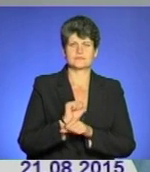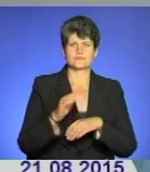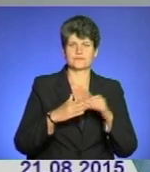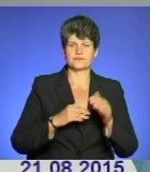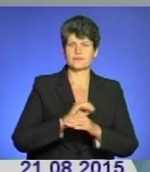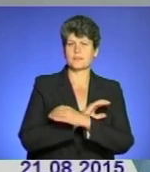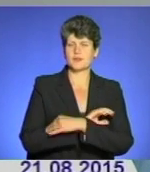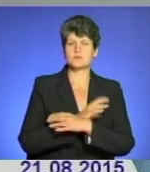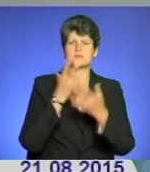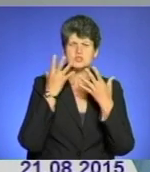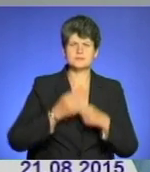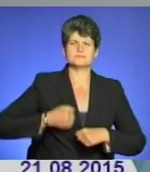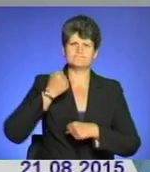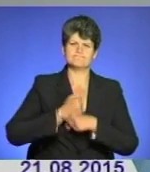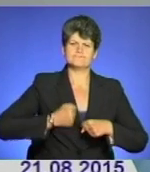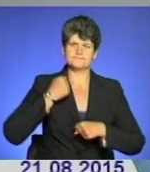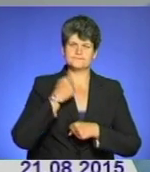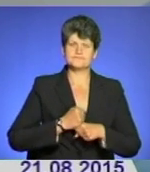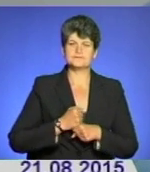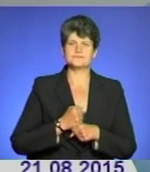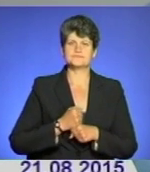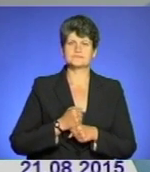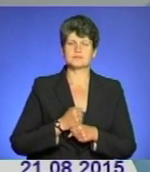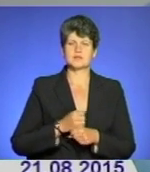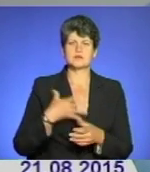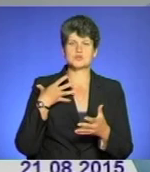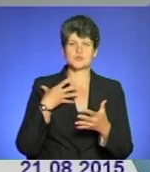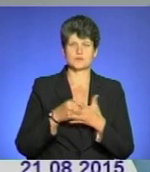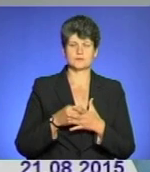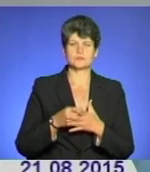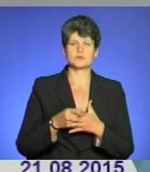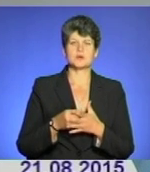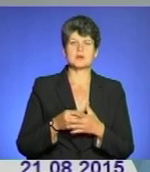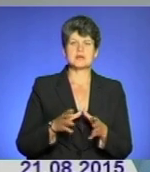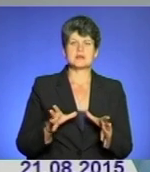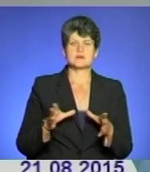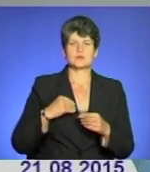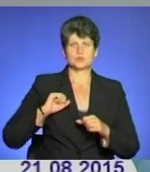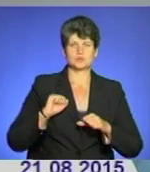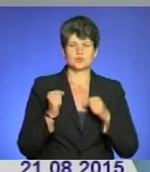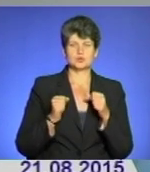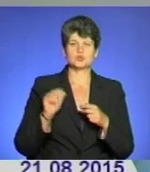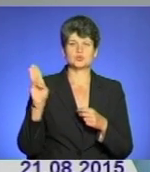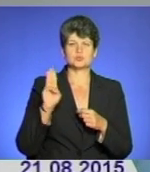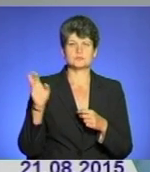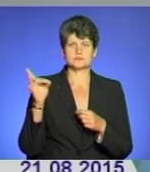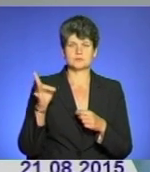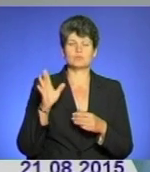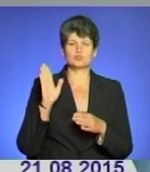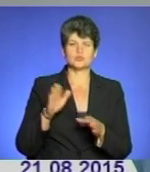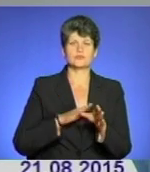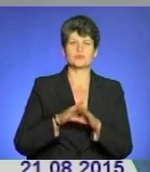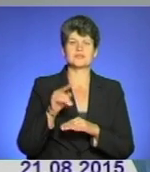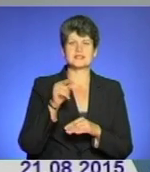Будемо докладати ще більше зусиль свого бойового духа зі своїми побратимами з Шумщини і будемо виконувати